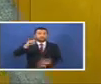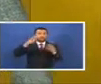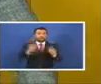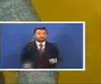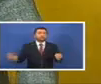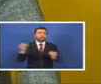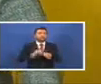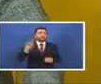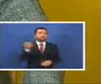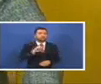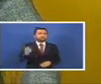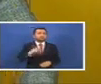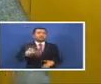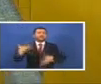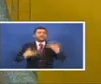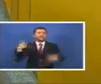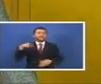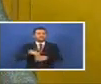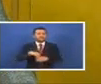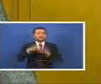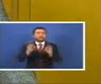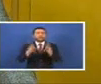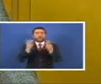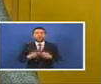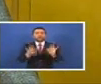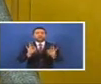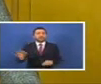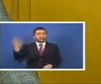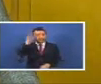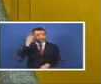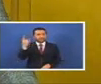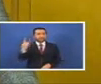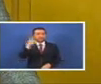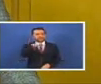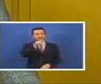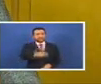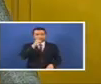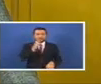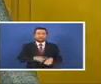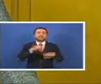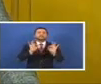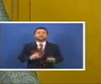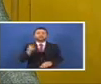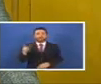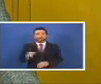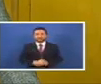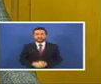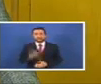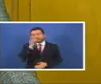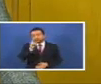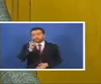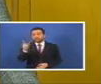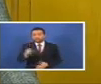totaliter, diktatoryal hevesler içinde olmadığınıza bir tek kişiyi inandırabilirsiniz.